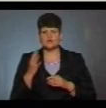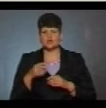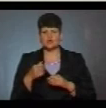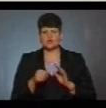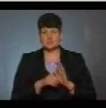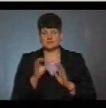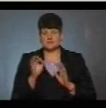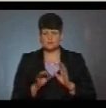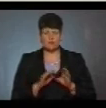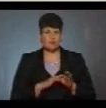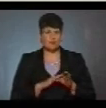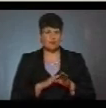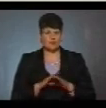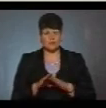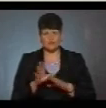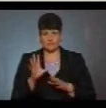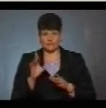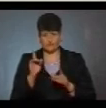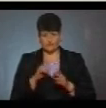46%, цілком впевнені